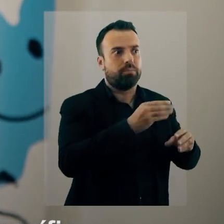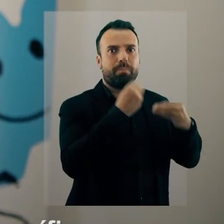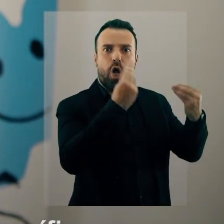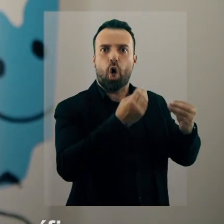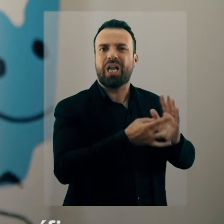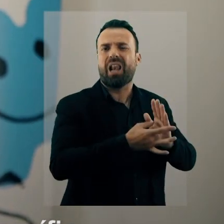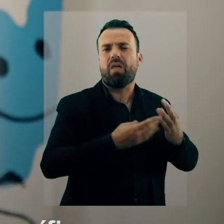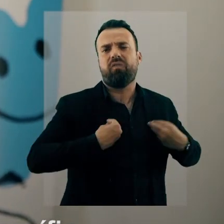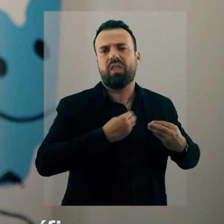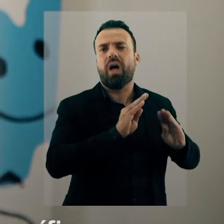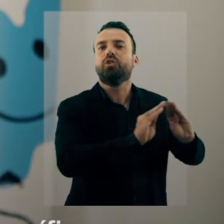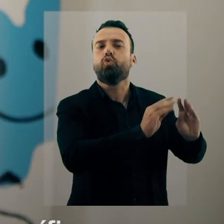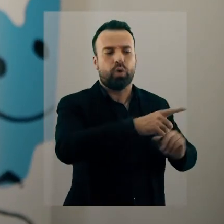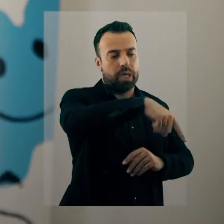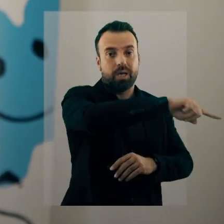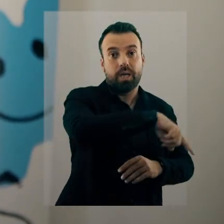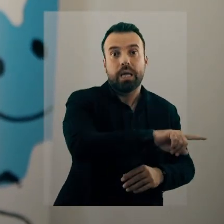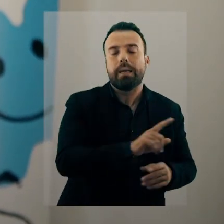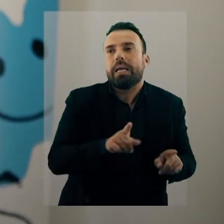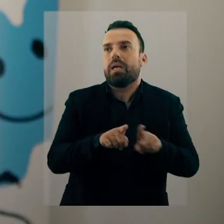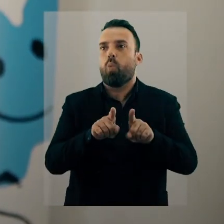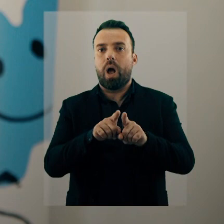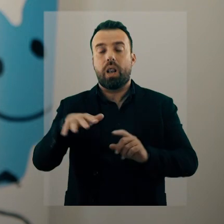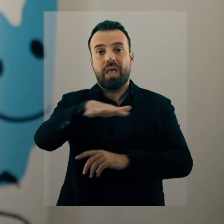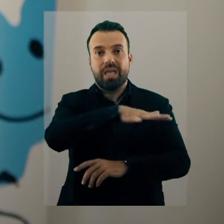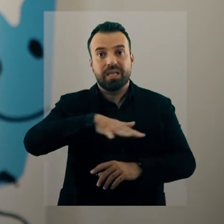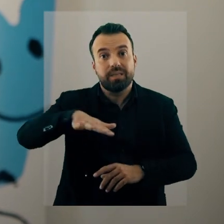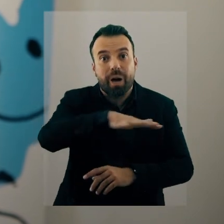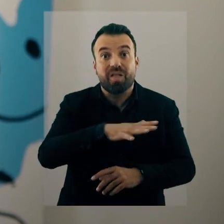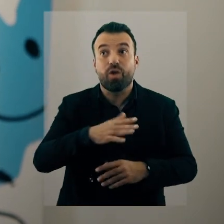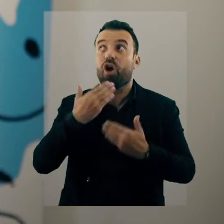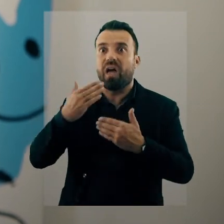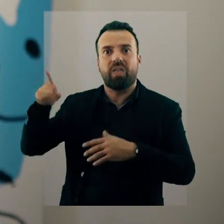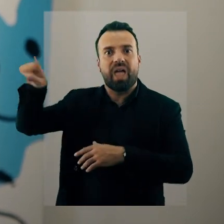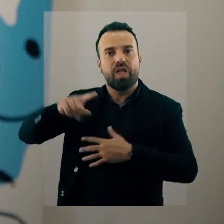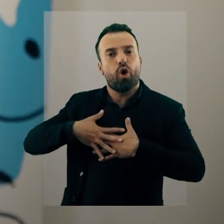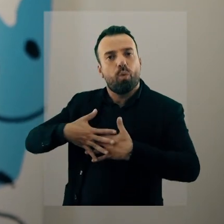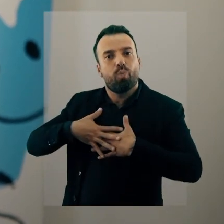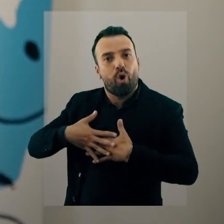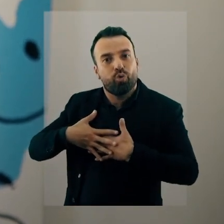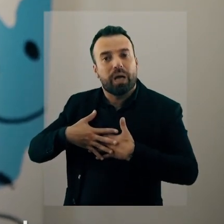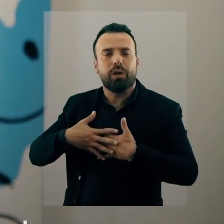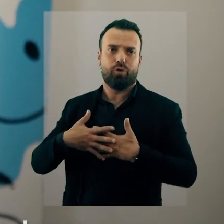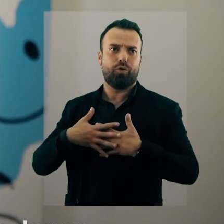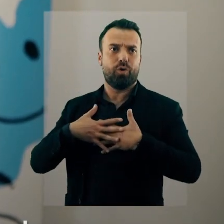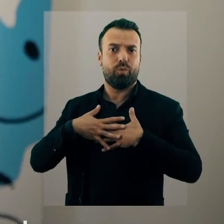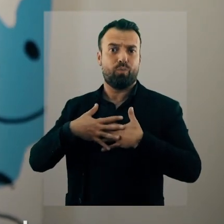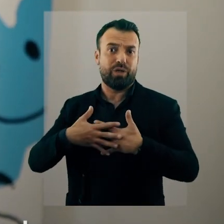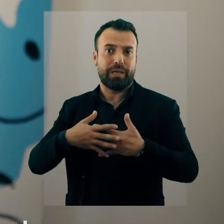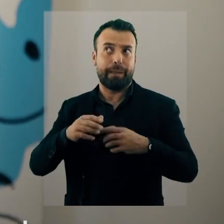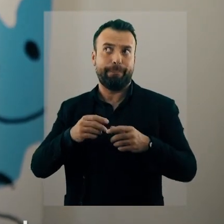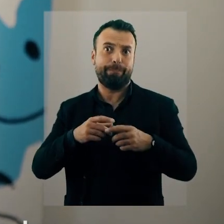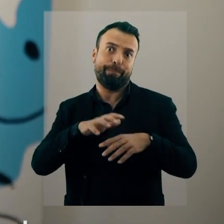que és aquesta millora de la qualitat de vida. I en el mateix temps procuram un escenari, un espai on els nostres voluntaris, són nostres voluntaris